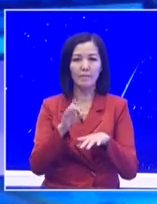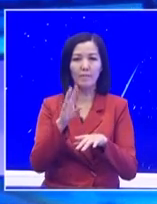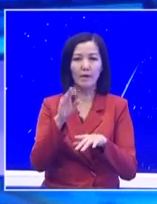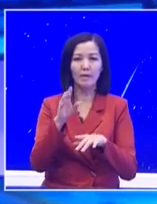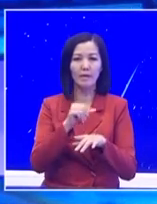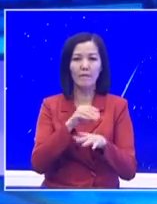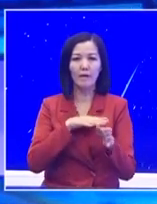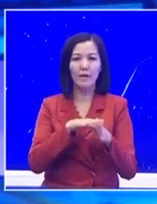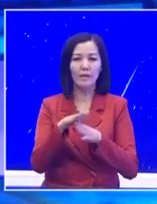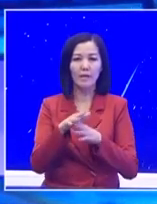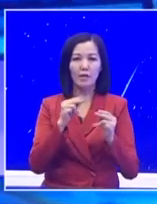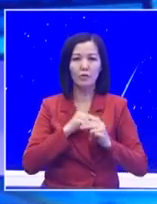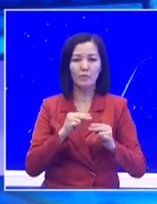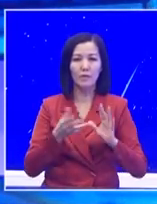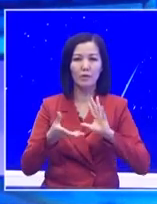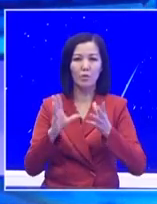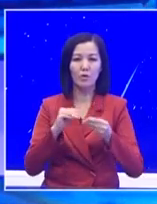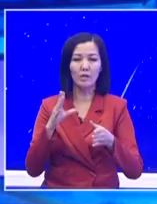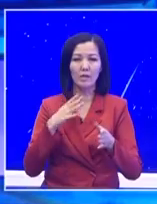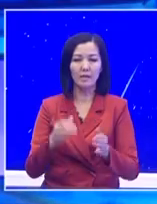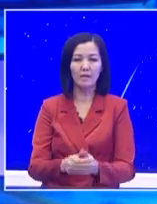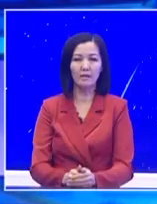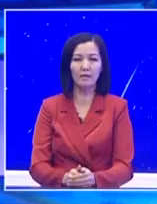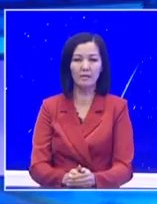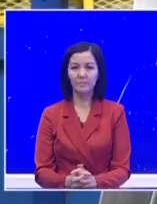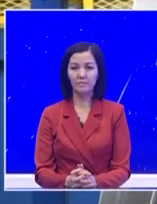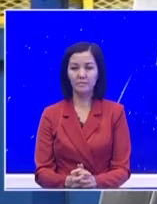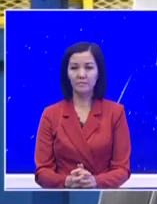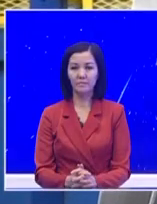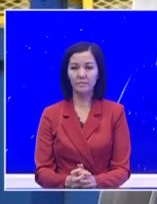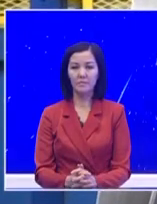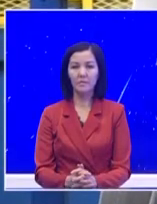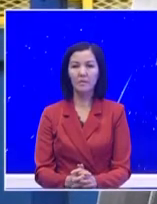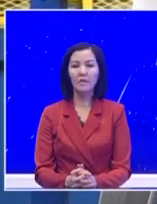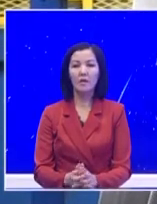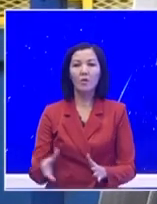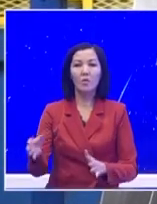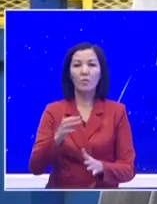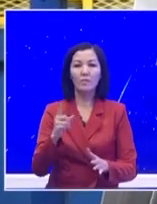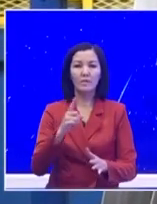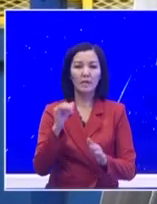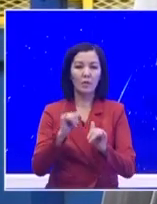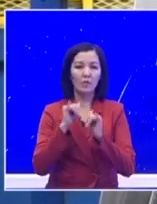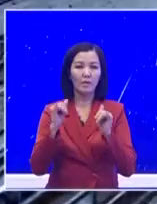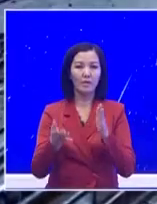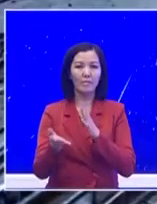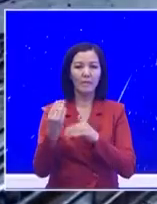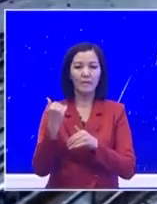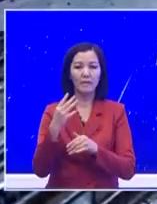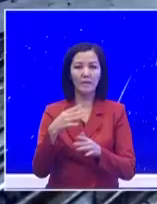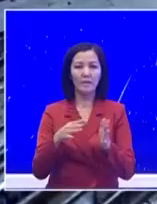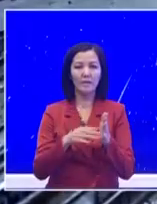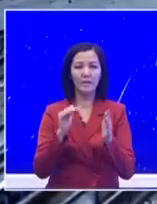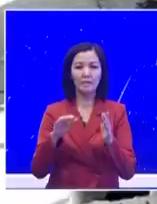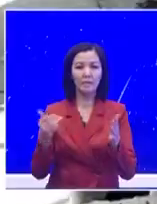Амандық Баталов өңірде атқарылған жұмыстарды қорытындылады. Облыс экономикасы ілгері. Былтыр 48 мың жаңа жұмыс